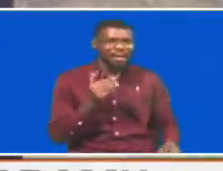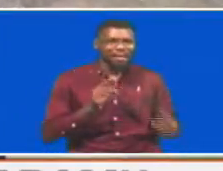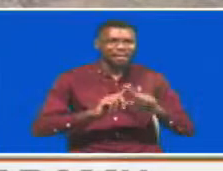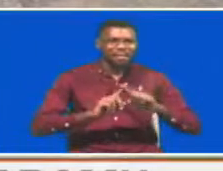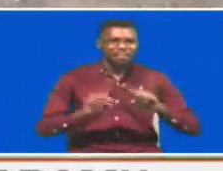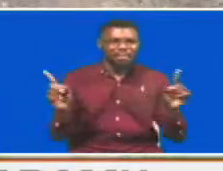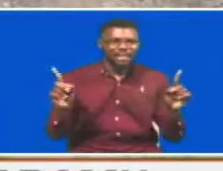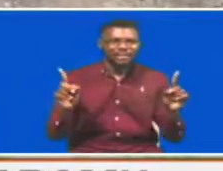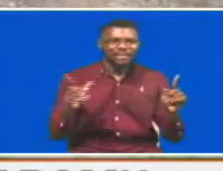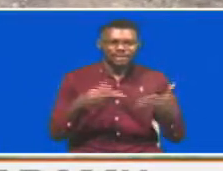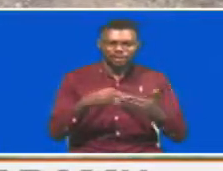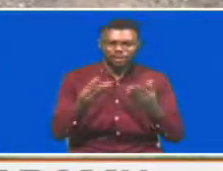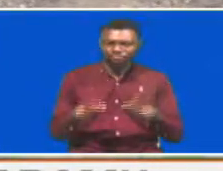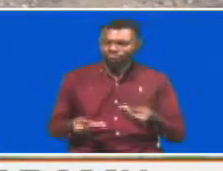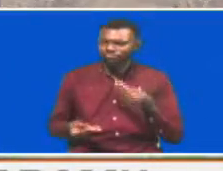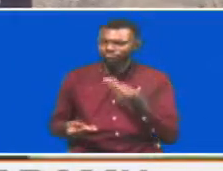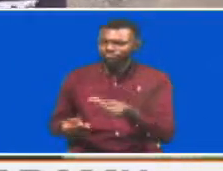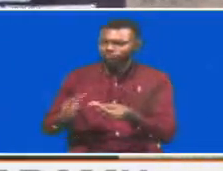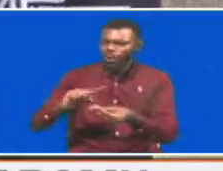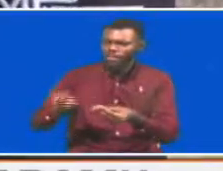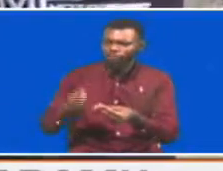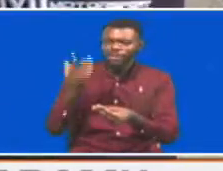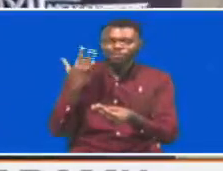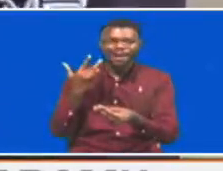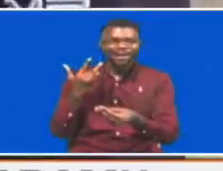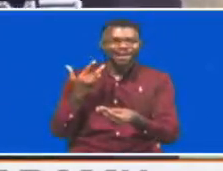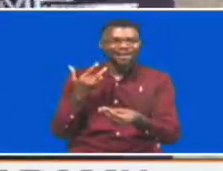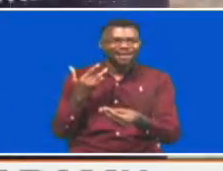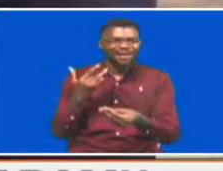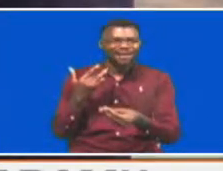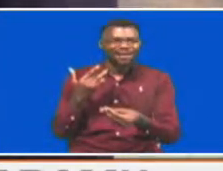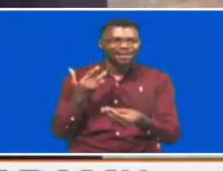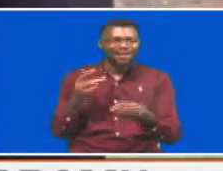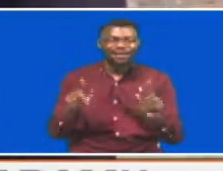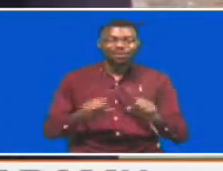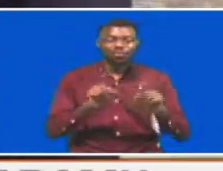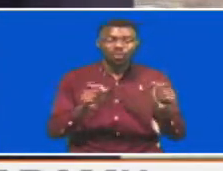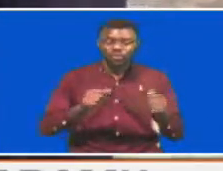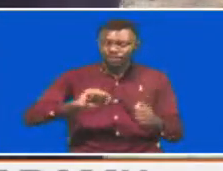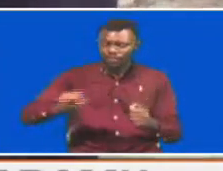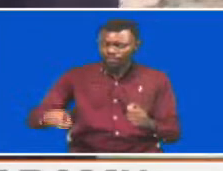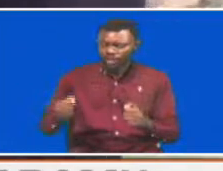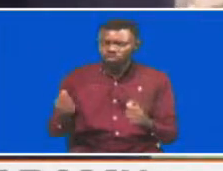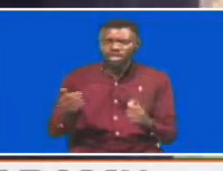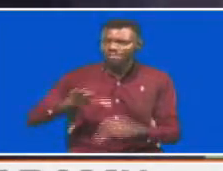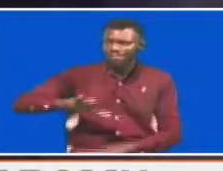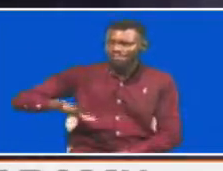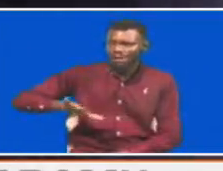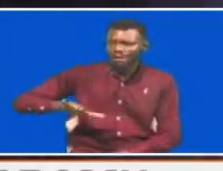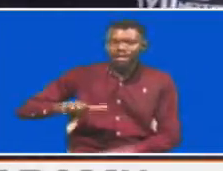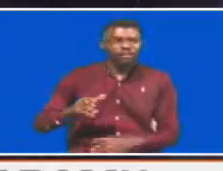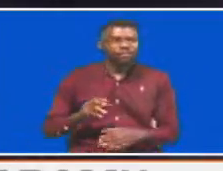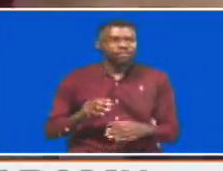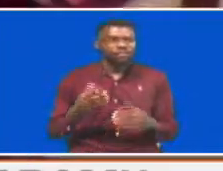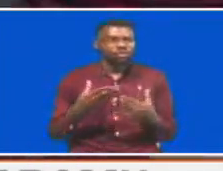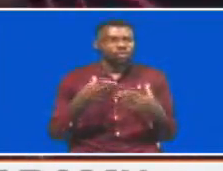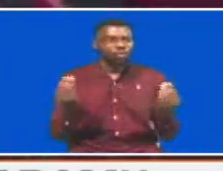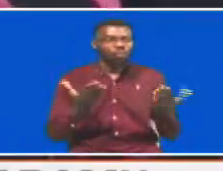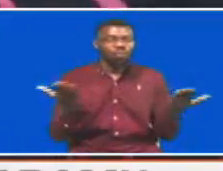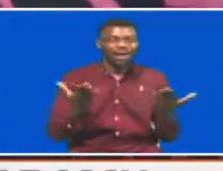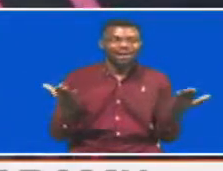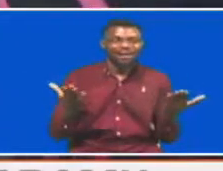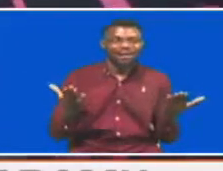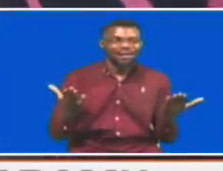ilhali wanatoa risiti za shilingi 1,000? Je, shilingi 5,000 zinazobaki huenda wapi?